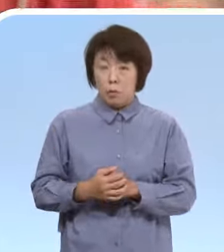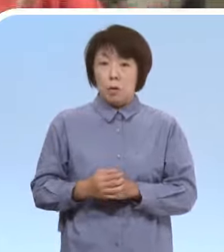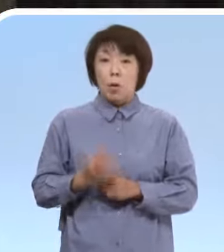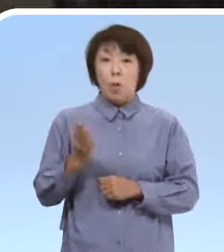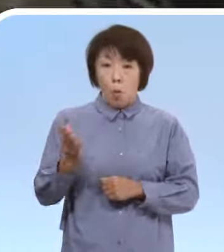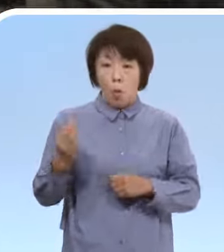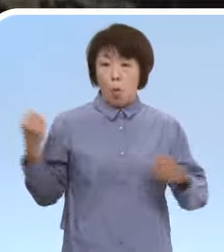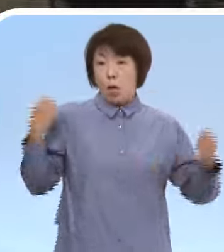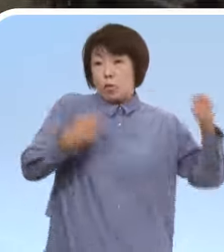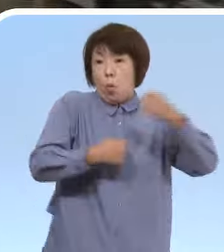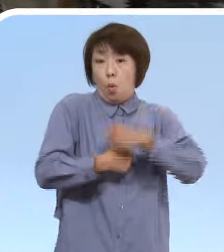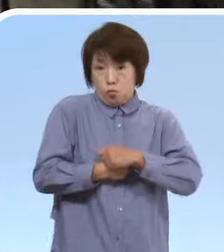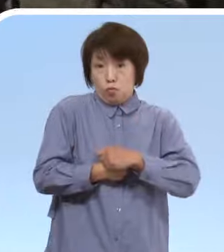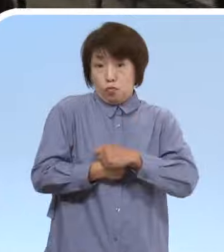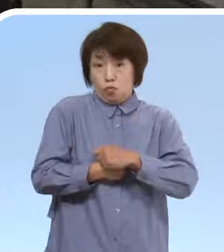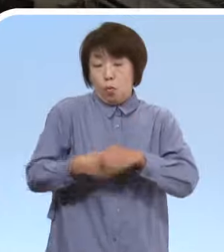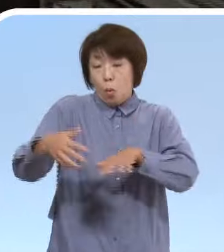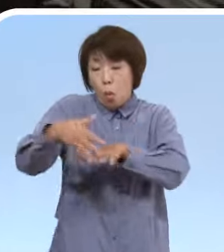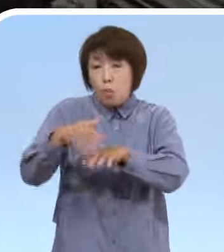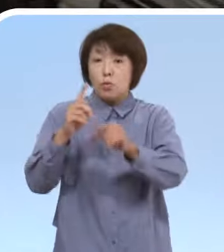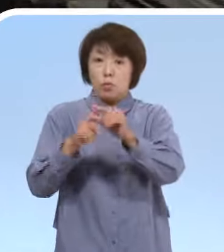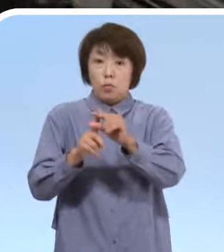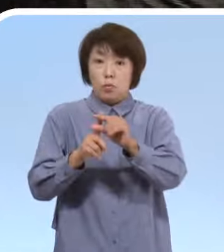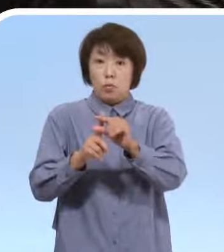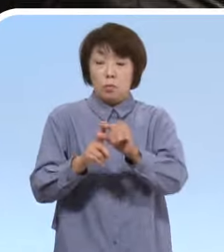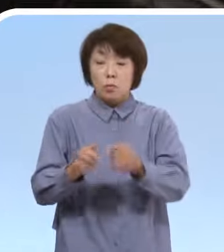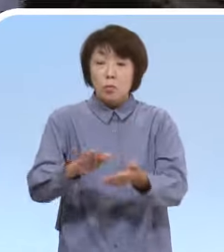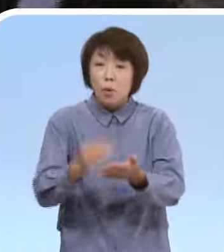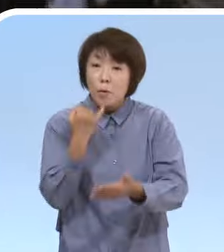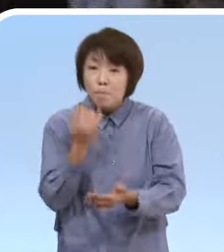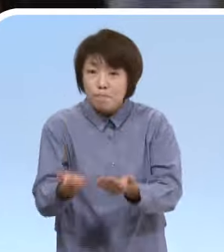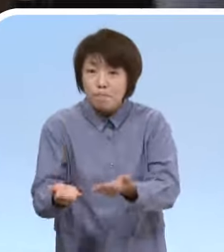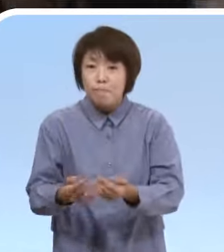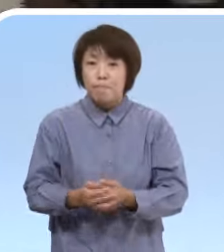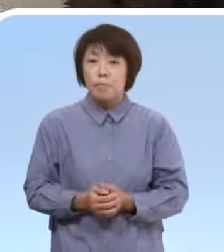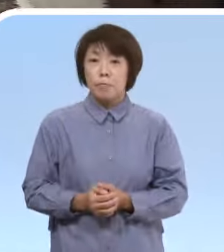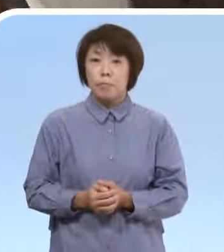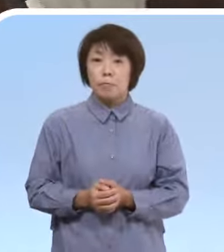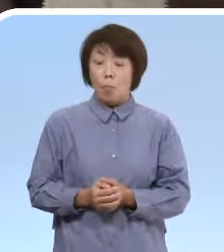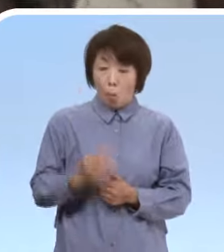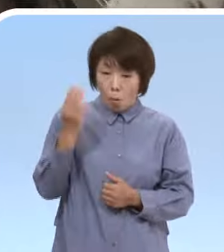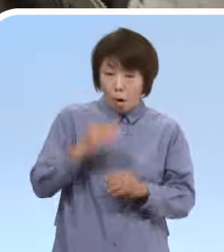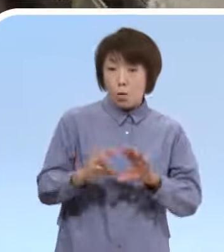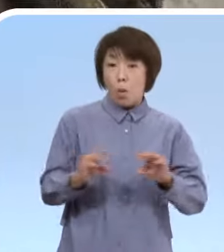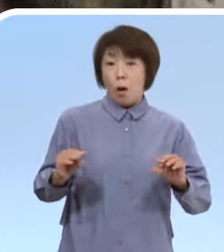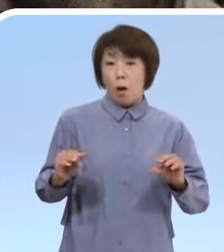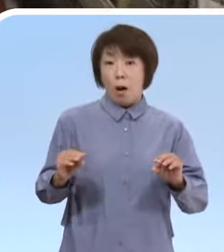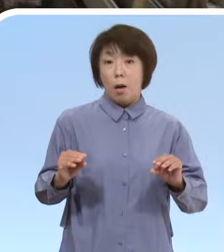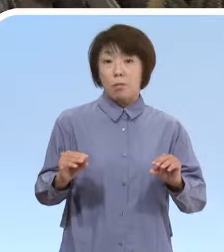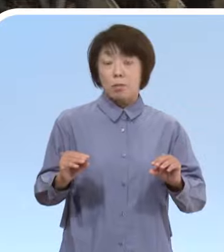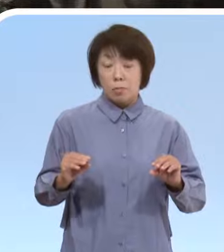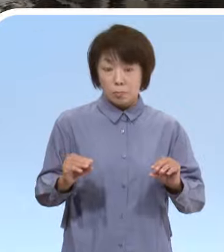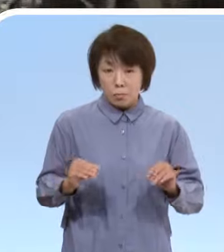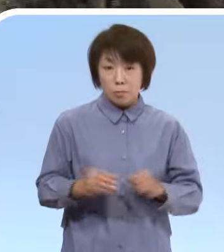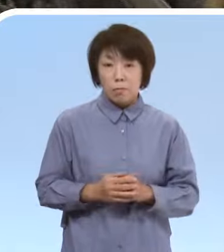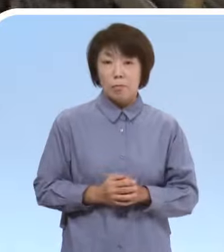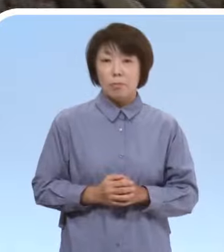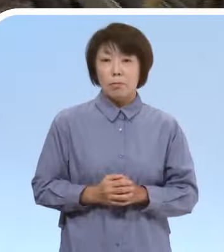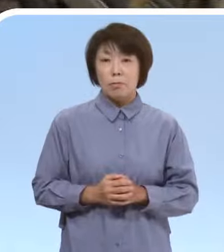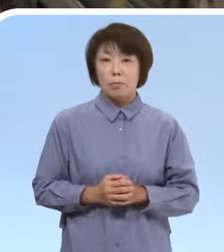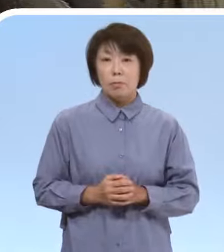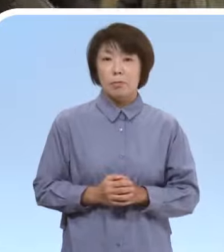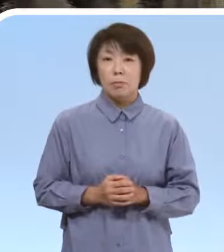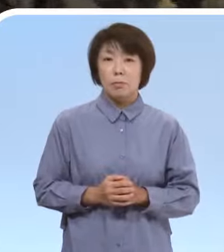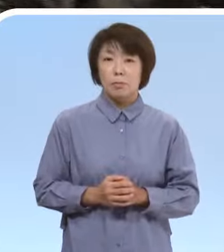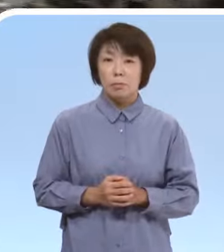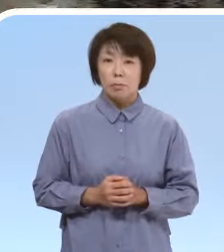が。 こちらがショール、これを織ってます。触ってみてください。 はい。お、柔らかい。 またふわふわ。 ふわふわ。 触ってみて。触ってみて。